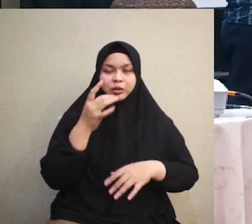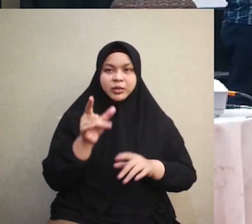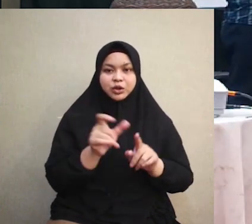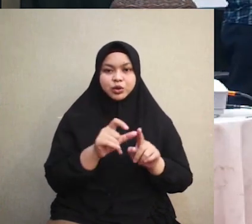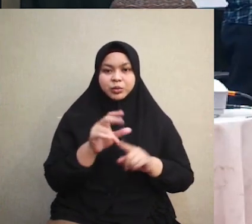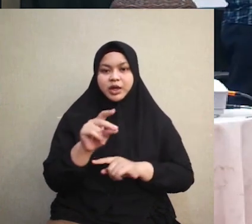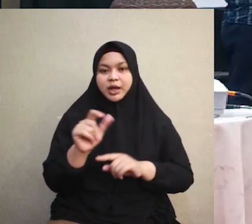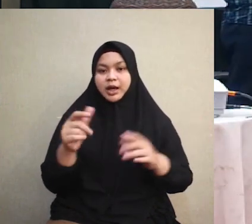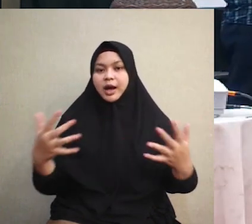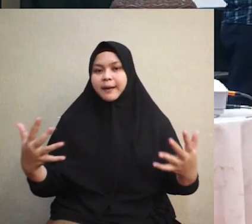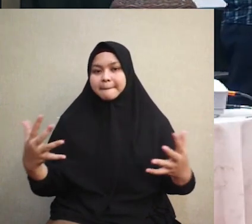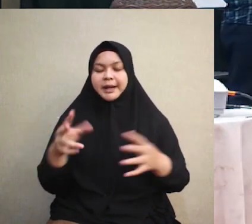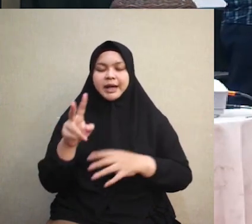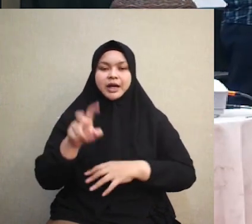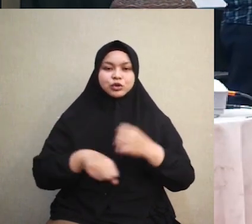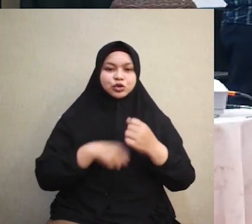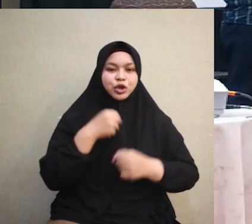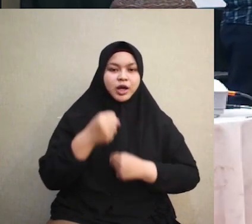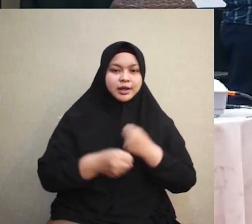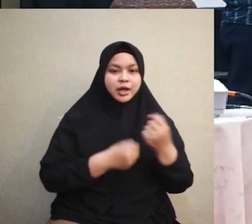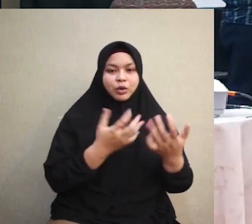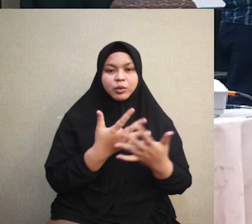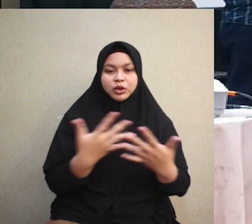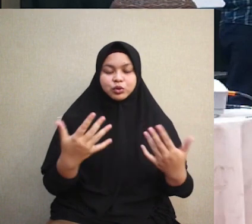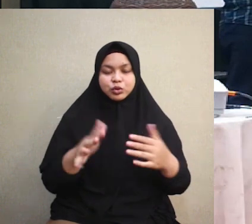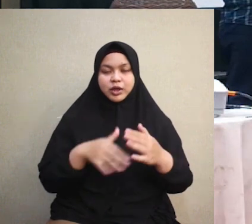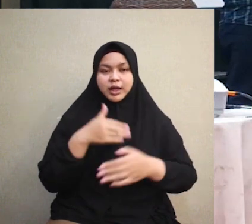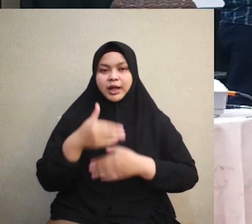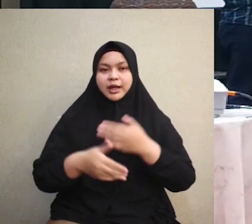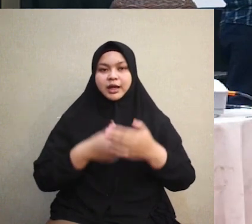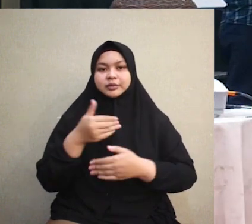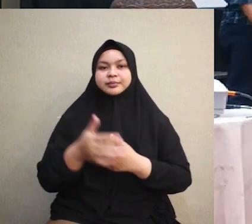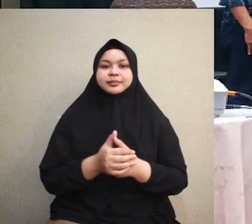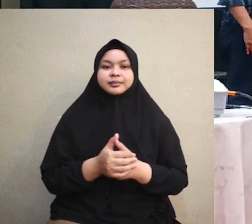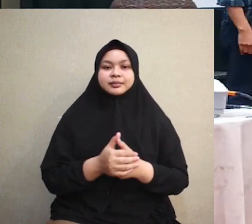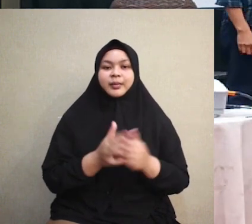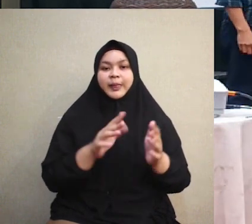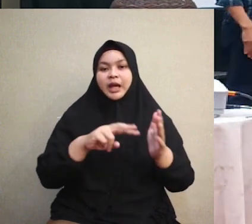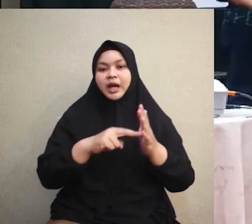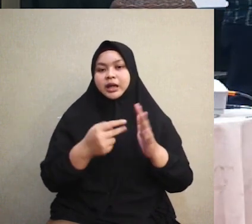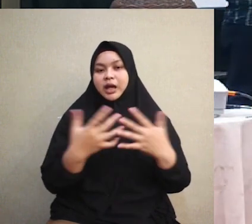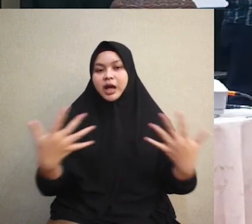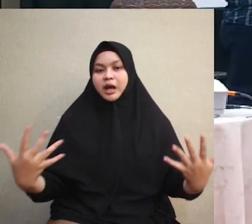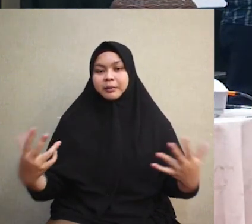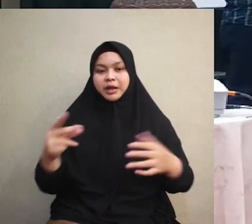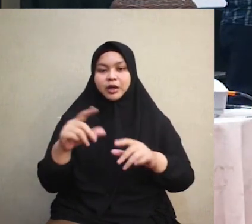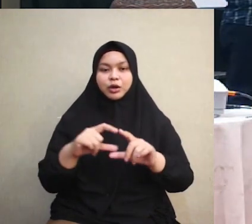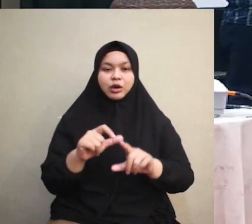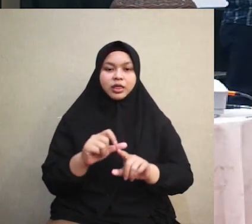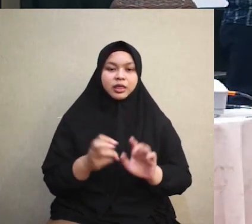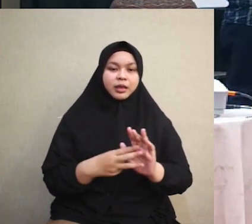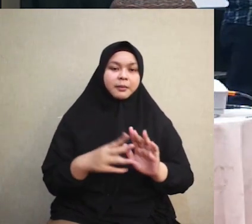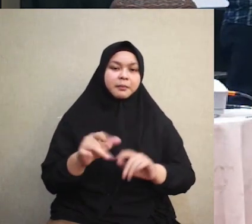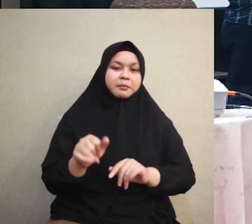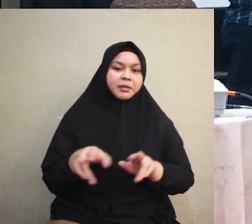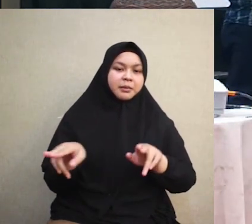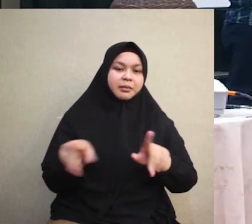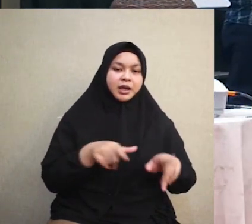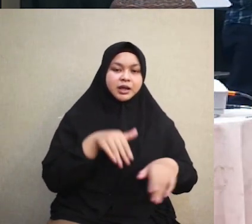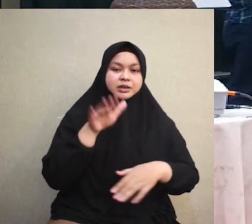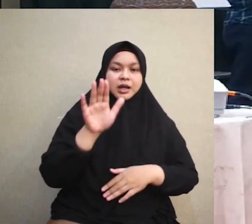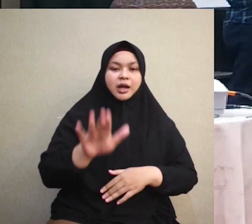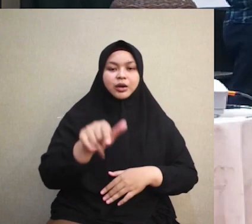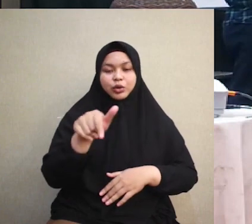apa yang mereka harus lakukan bahwa mereka sudah melakukan langkah-langkah gitu artinya butuh Rocket kan ini nah ini